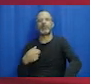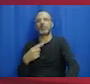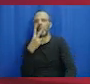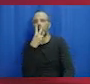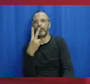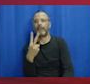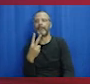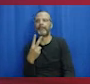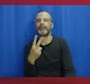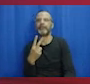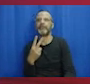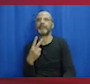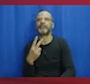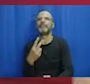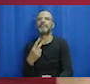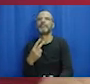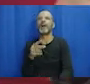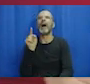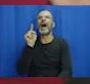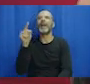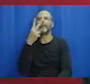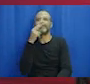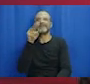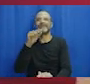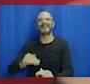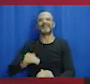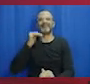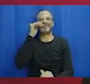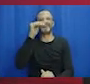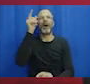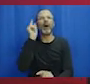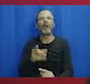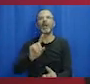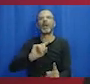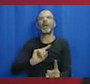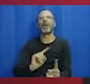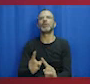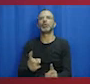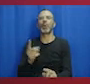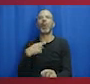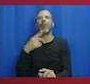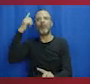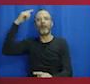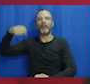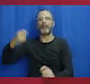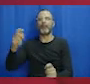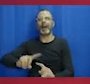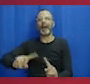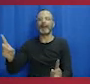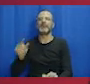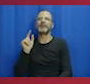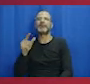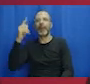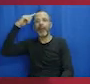بنشوف أنه هذه النظرة الفوقية يجب أن تترجم من خلال ثقافة معينة. هذه